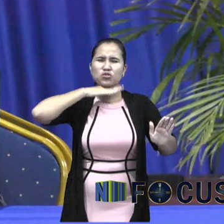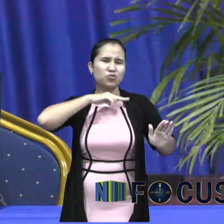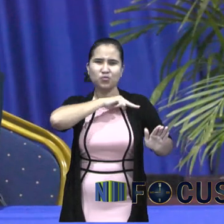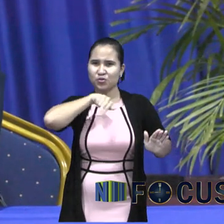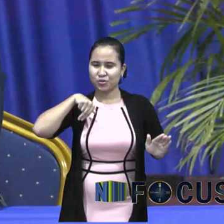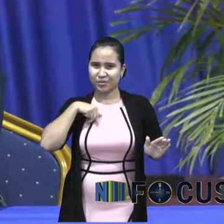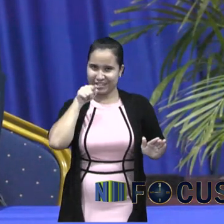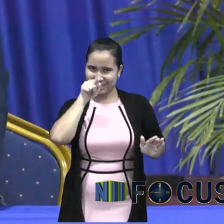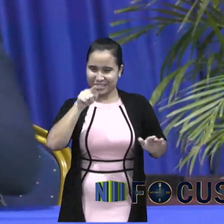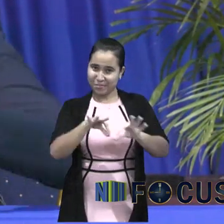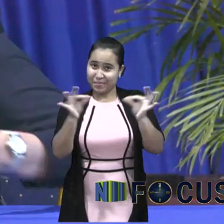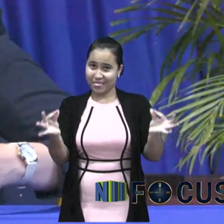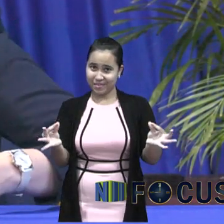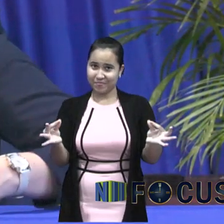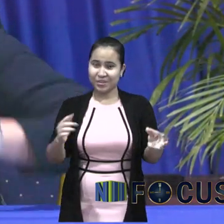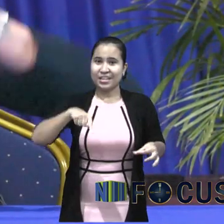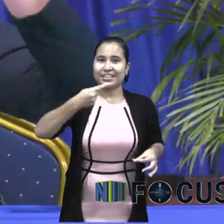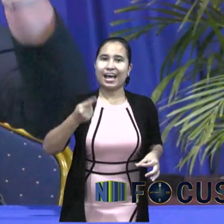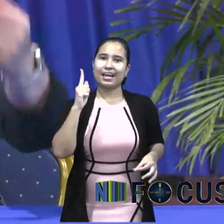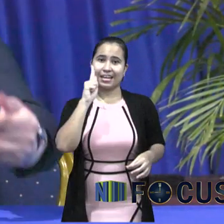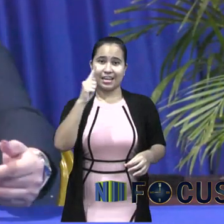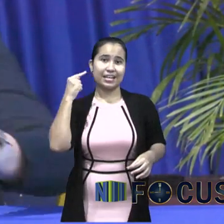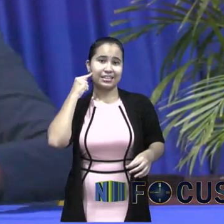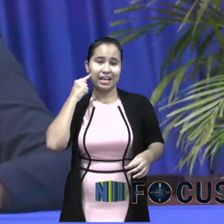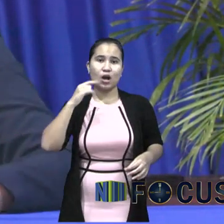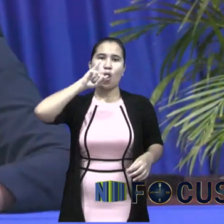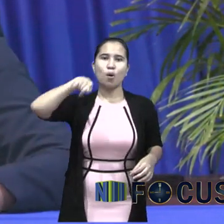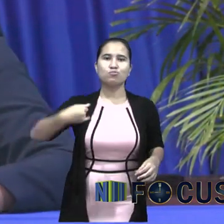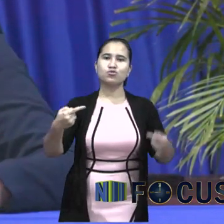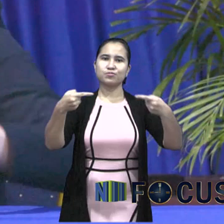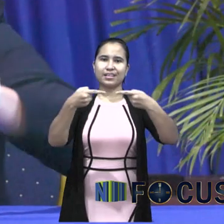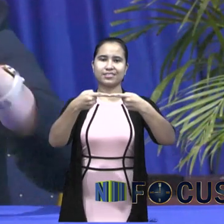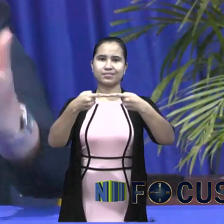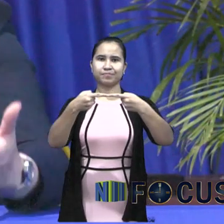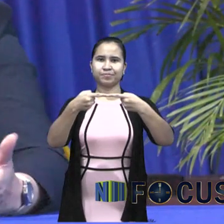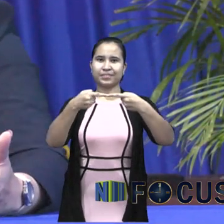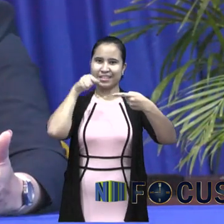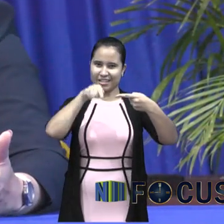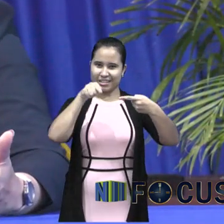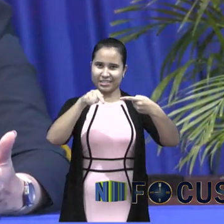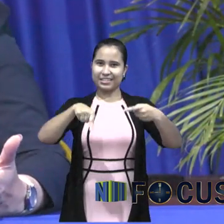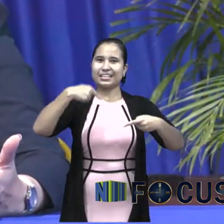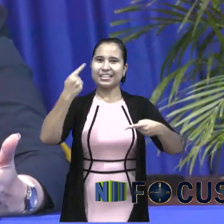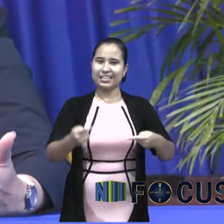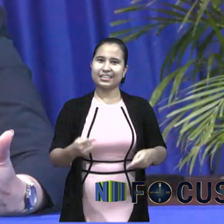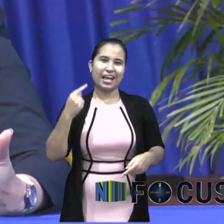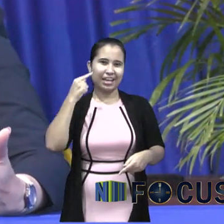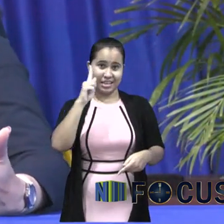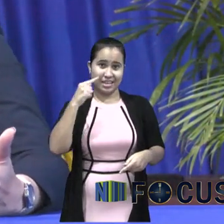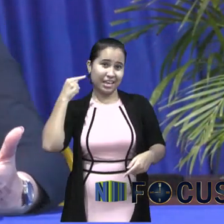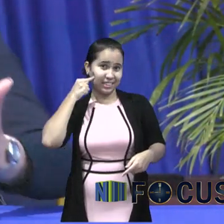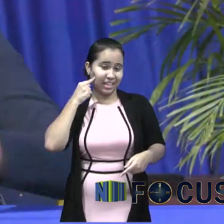om te zeggen je bent genezen. Dus na 24 uur wordt er nog een test gedaan. En als die na 24 uur ook